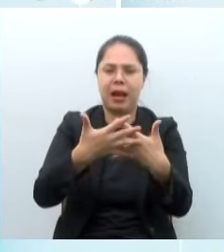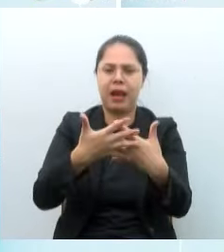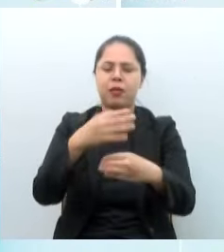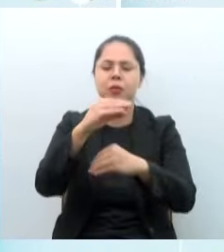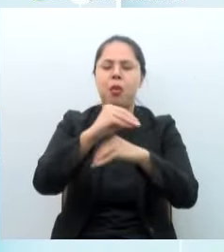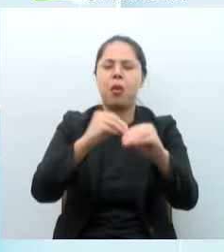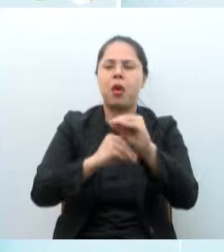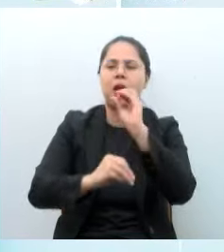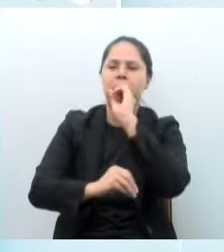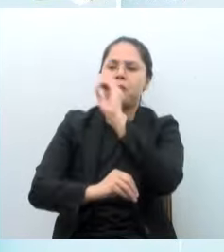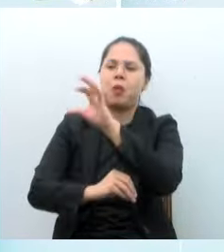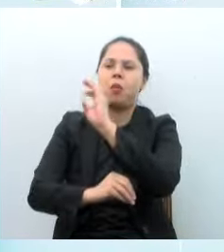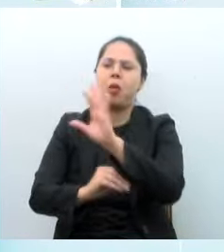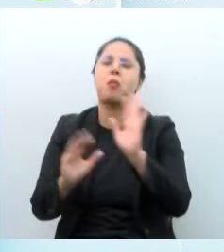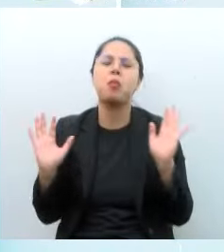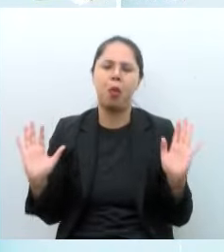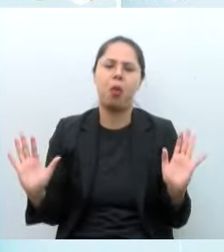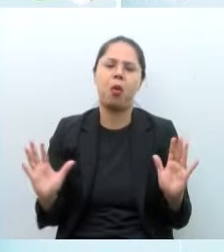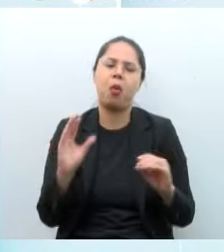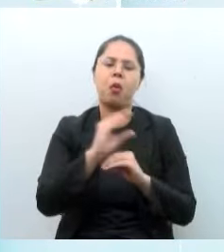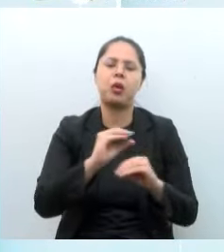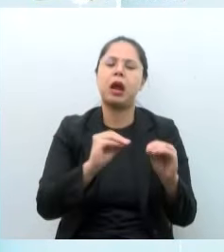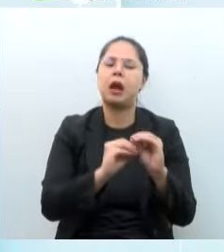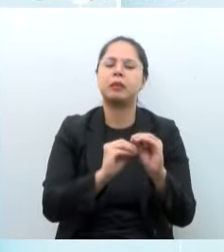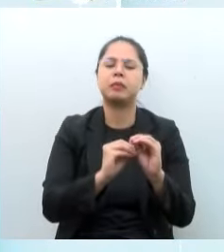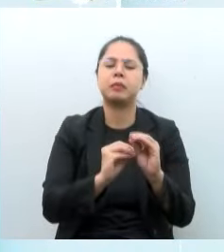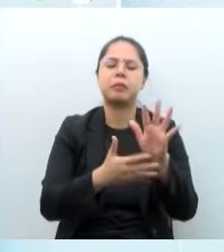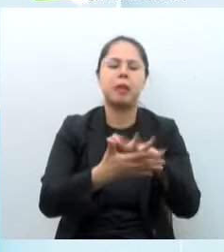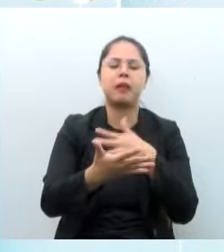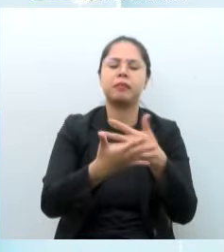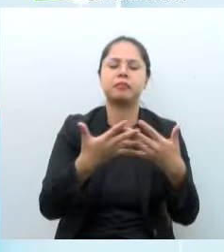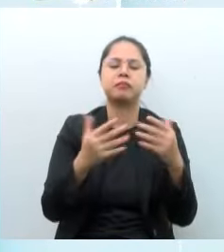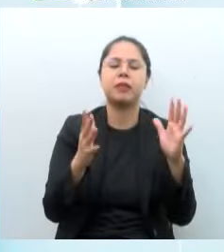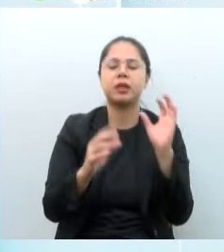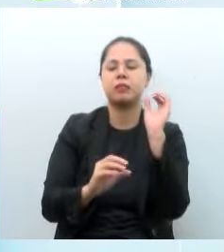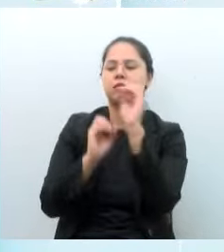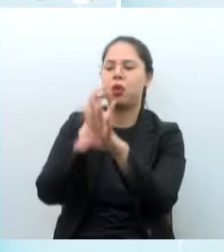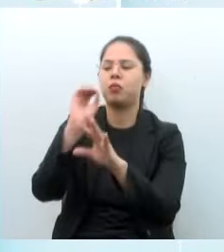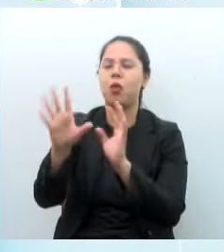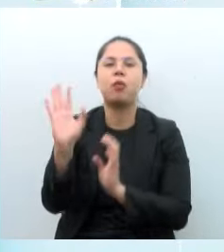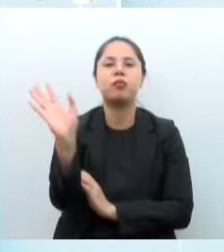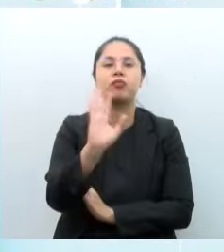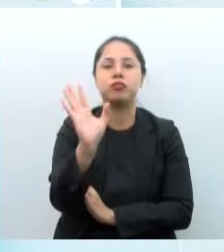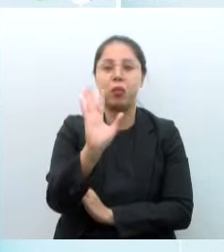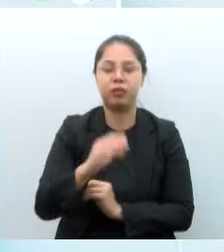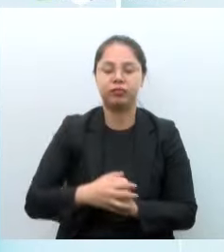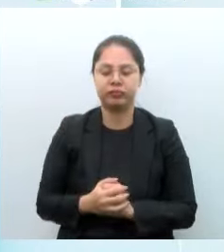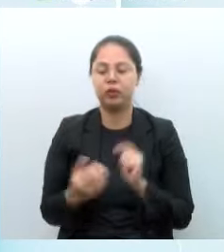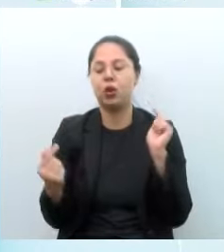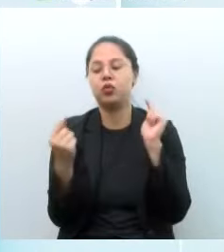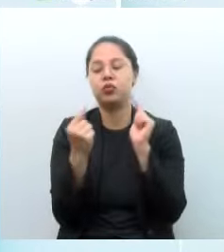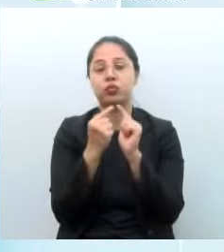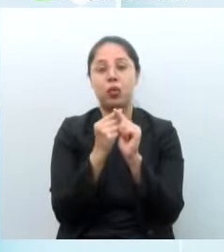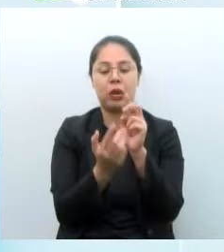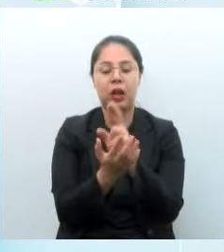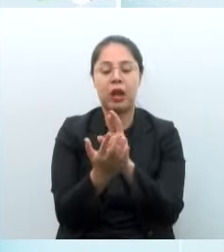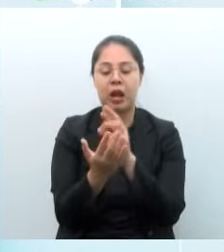รายงานที่อยู่นอกแผนก็ไม่ต้องรายงานอย่างนี้นะครับหรือตัวการรายงานที่เกี่ยว